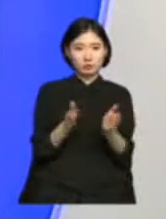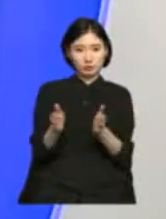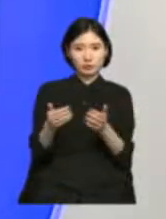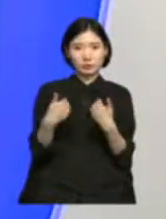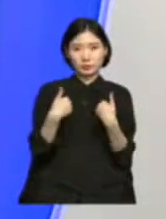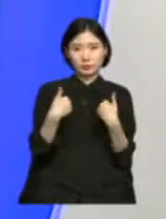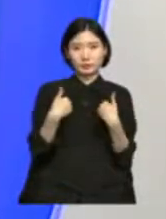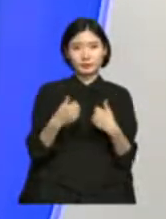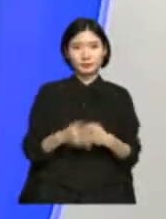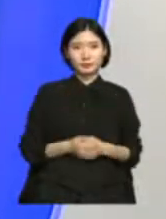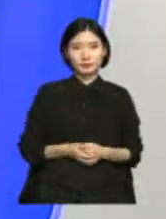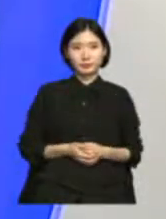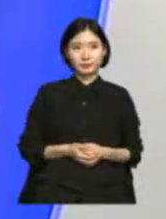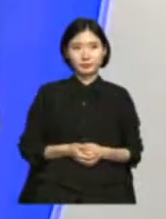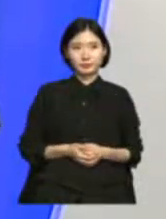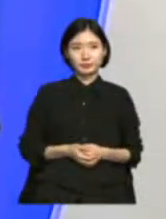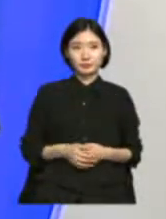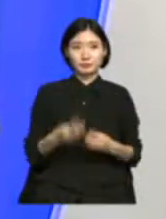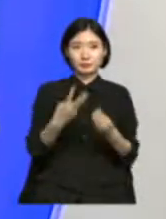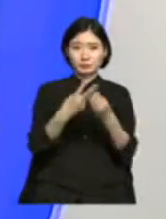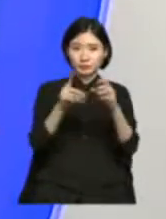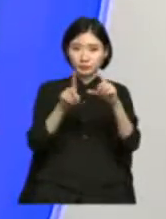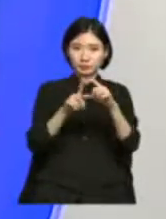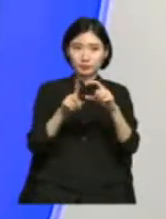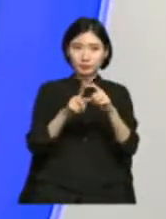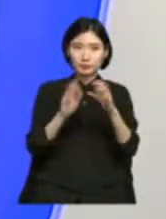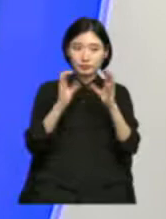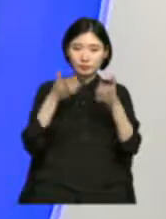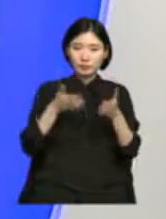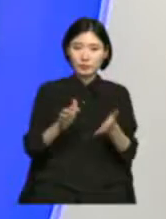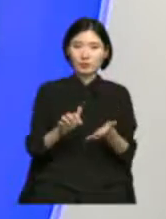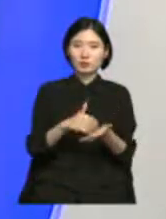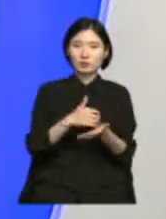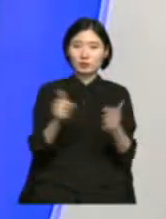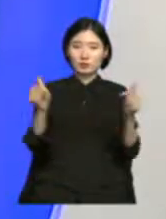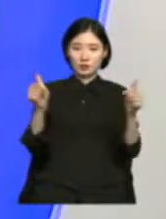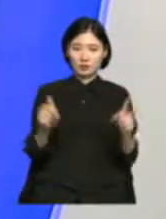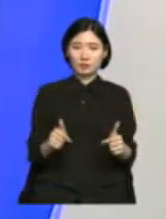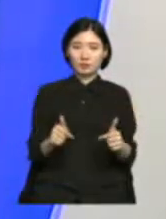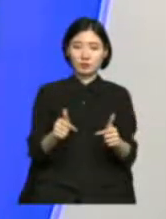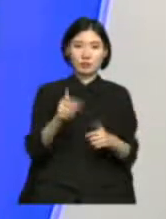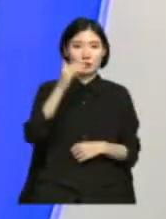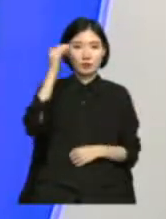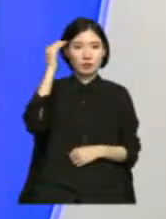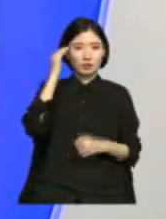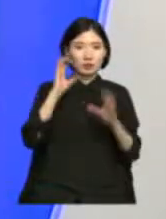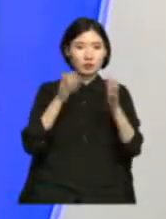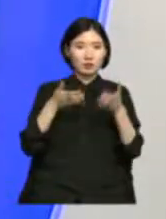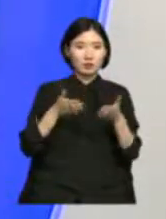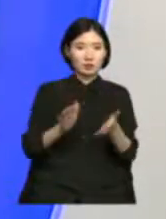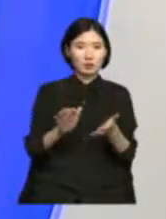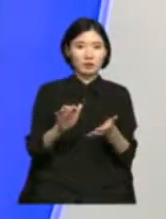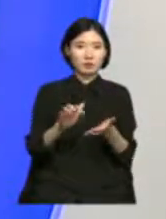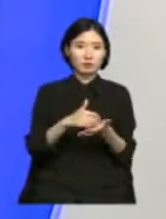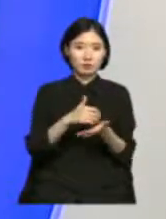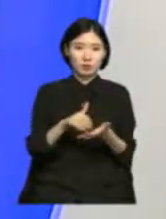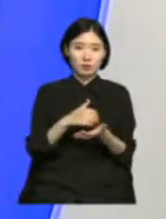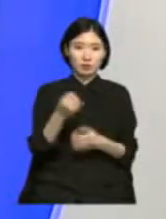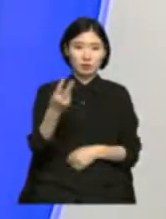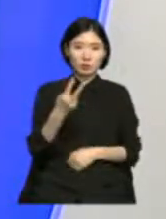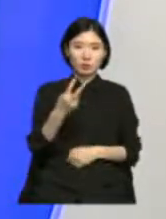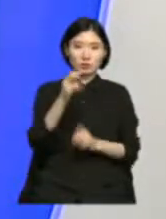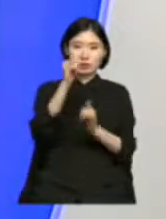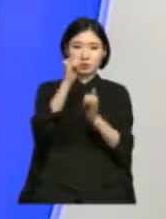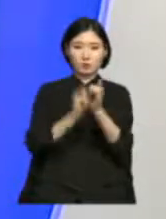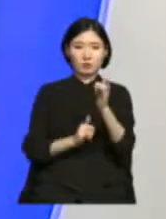보입니다. 세 번째 키워드는 출생 감소입니다. 우리나라에서 태어난 출생아 수가 또다시